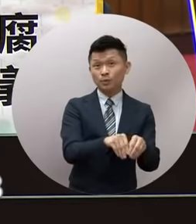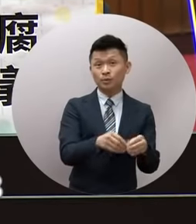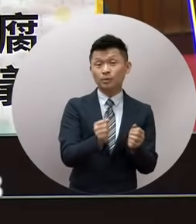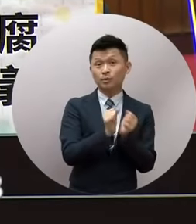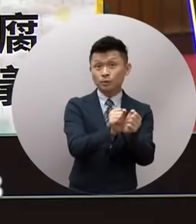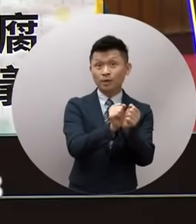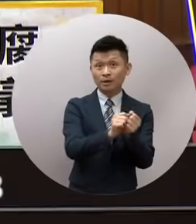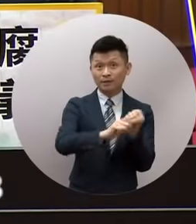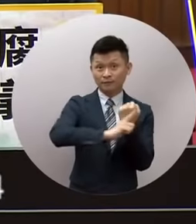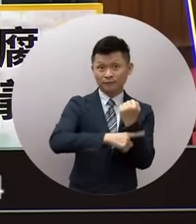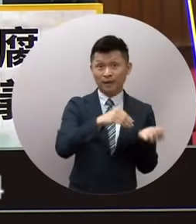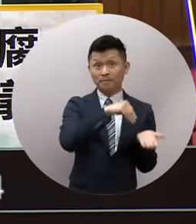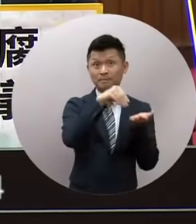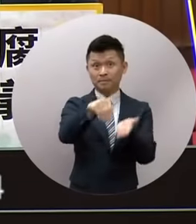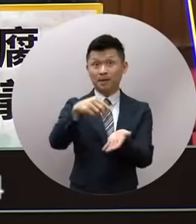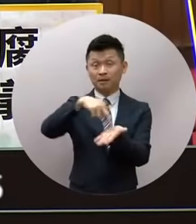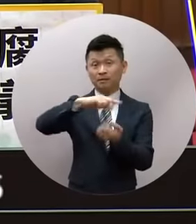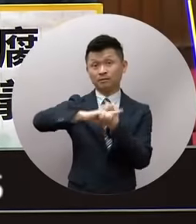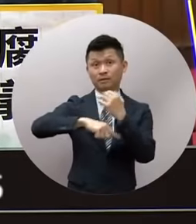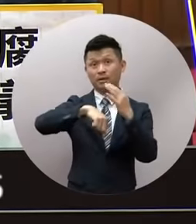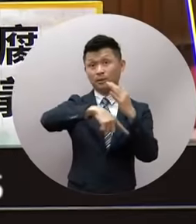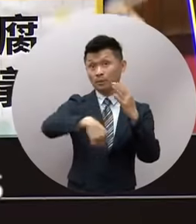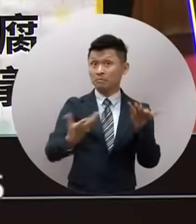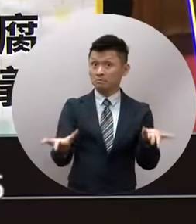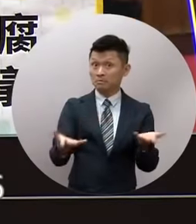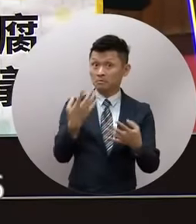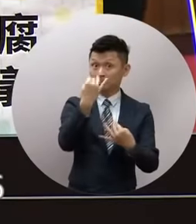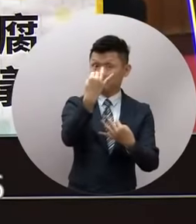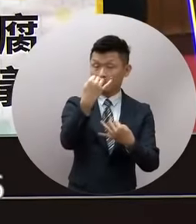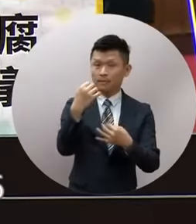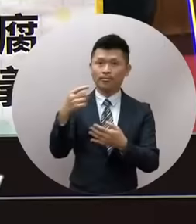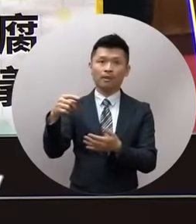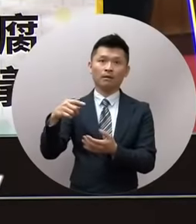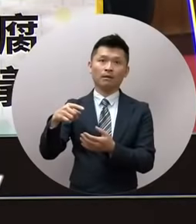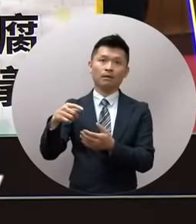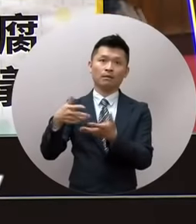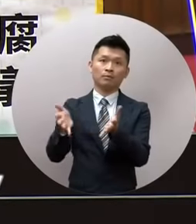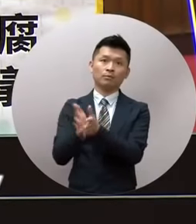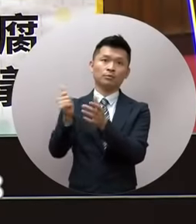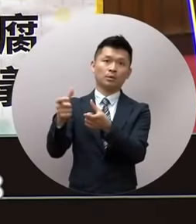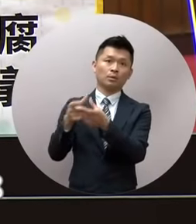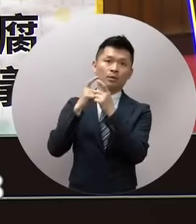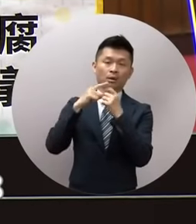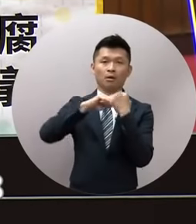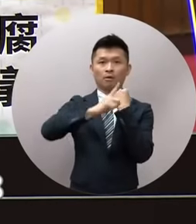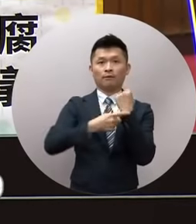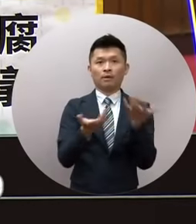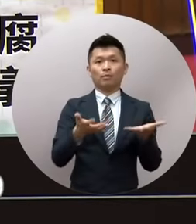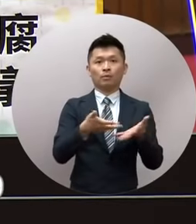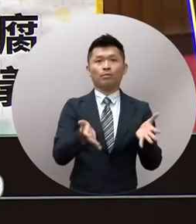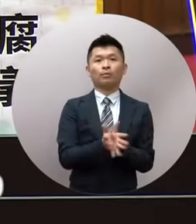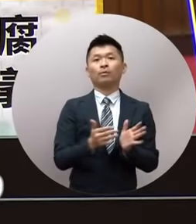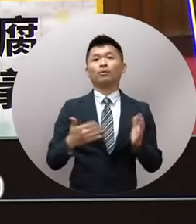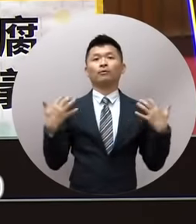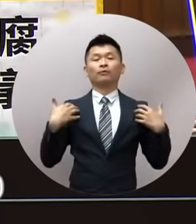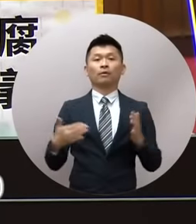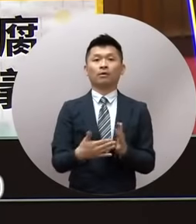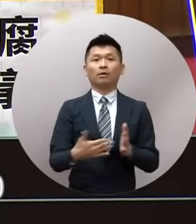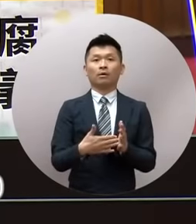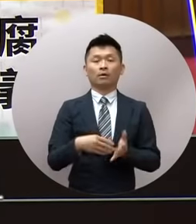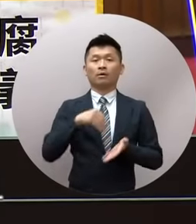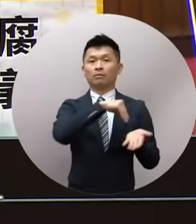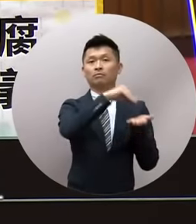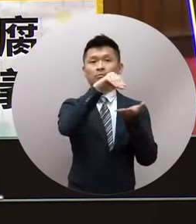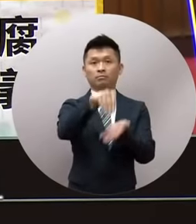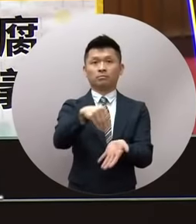院？那蔡部长的回答，哈，就说法务部已经做了法务部应该要做的事情了，什么意思？他已经送